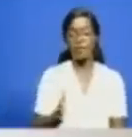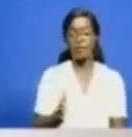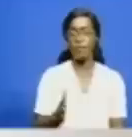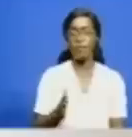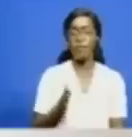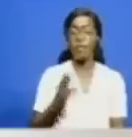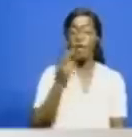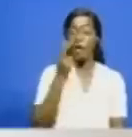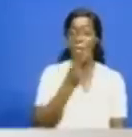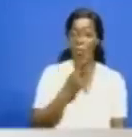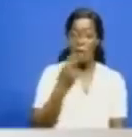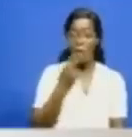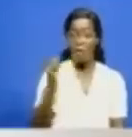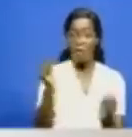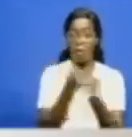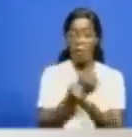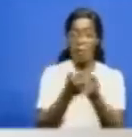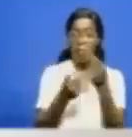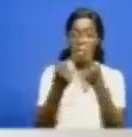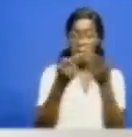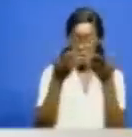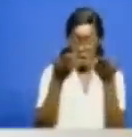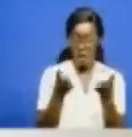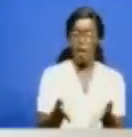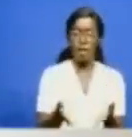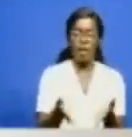ambao hawangekuwa pamoja nasi sisi wote hapa,